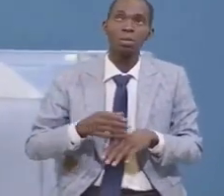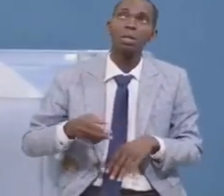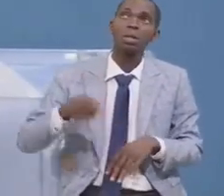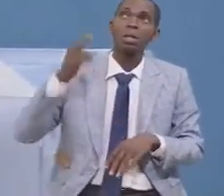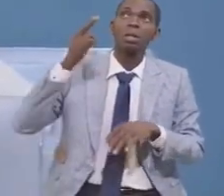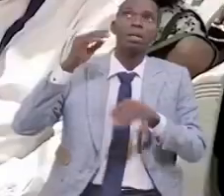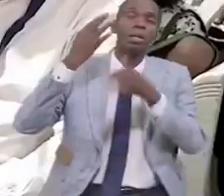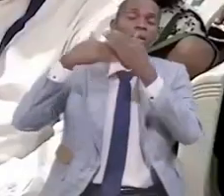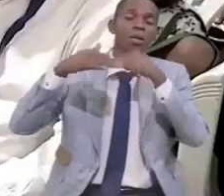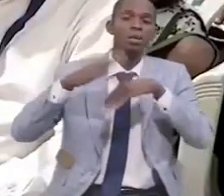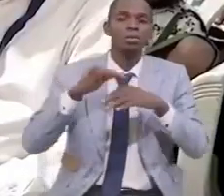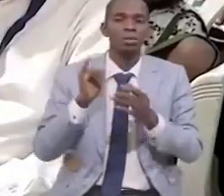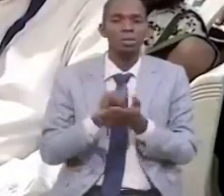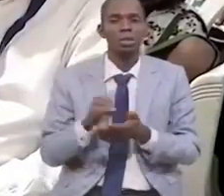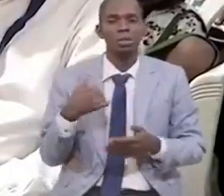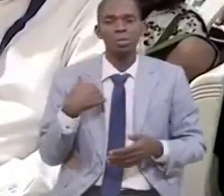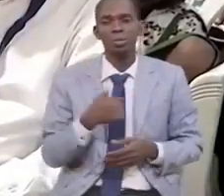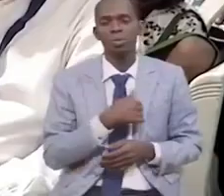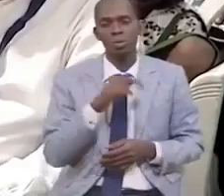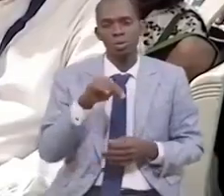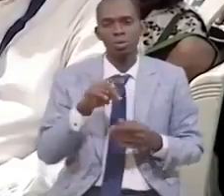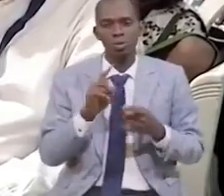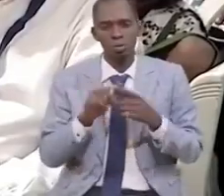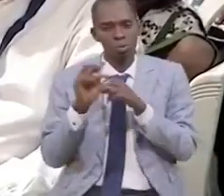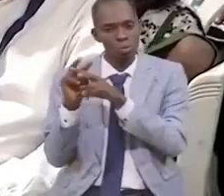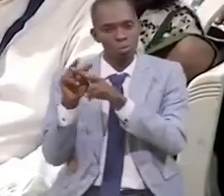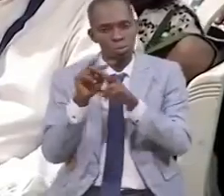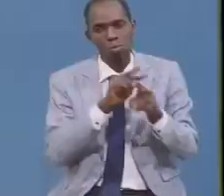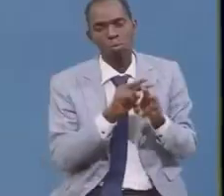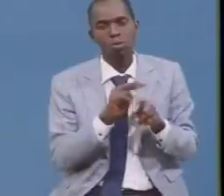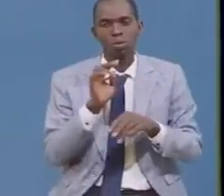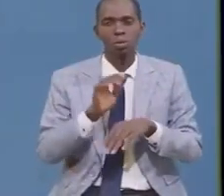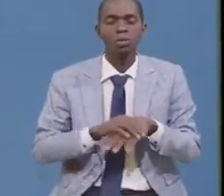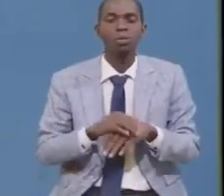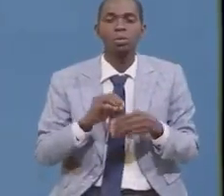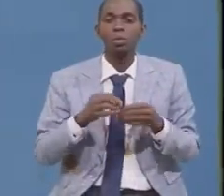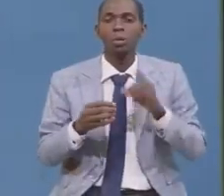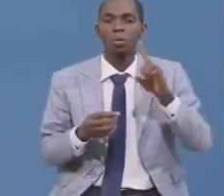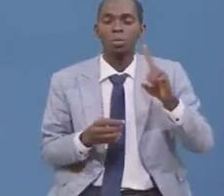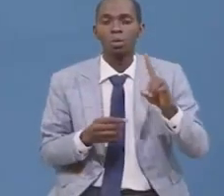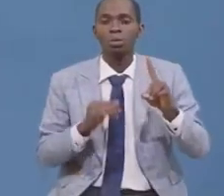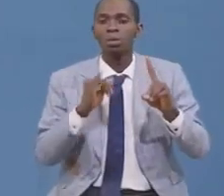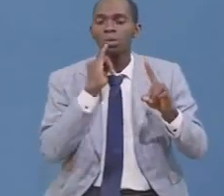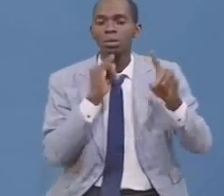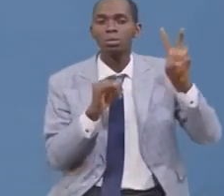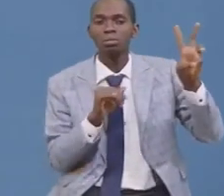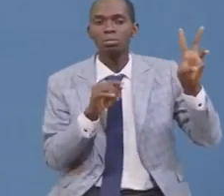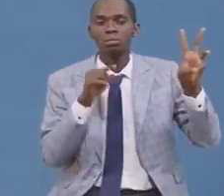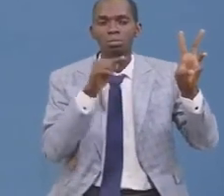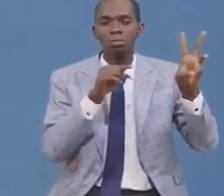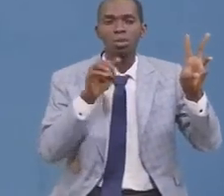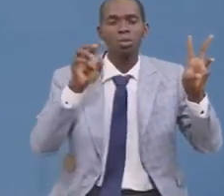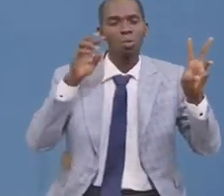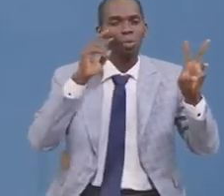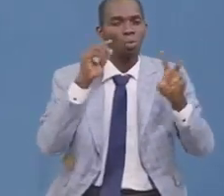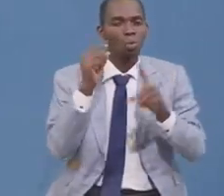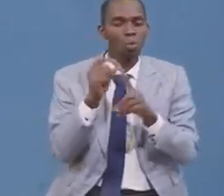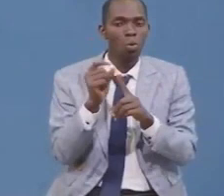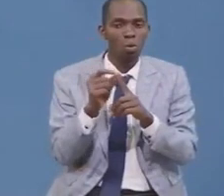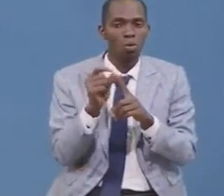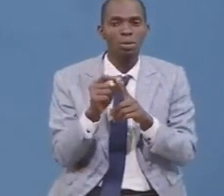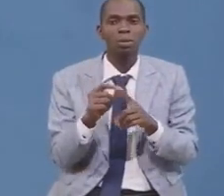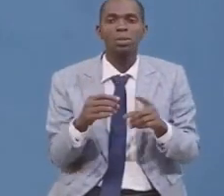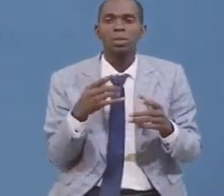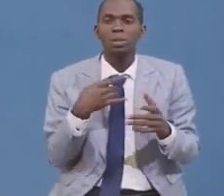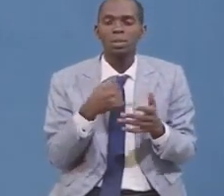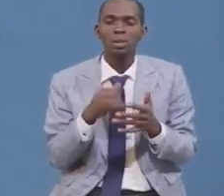గమనించుకోవాల్సిన మహోన్నతుని యొక్క అత్యావశ్యక ఆధిక్యతలు. Number 1 is the word. మొదటిది వాక్కులు. The word greater than the word